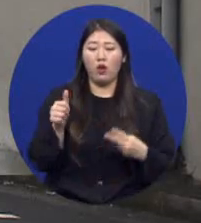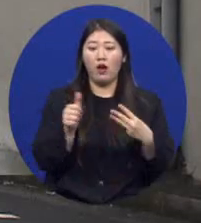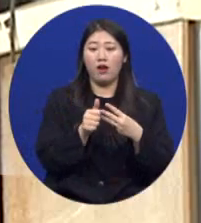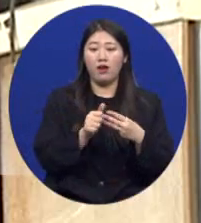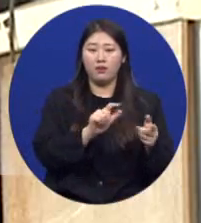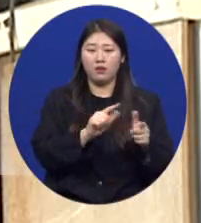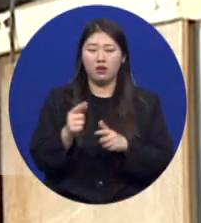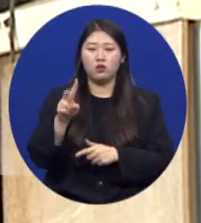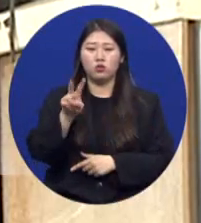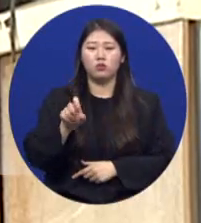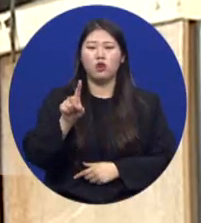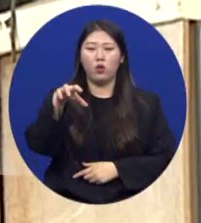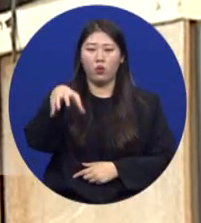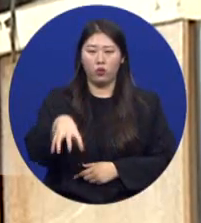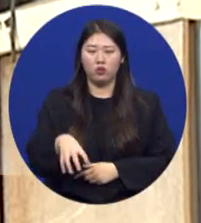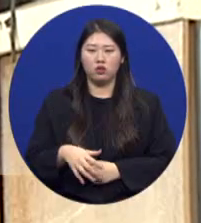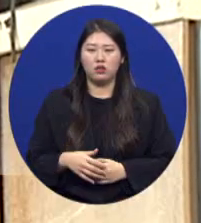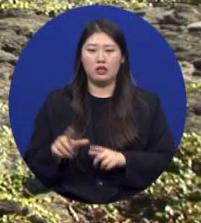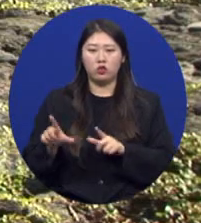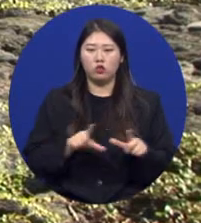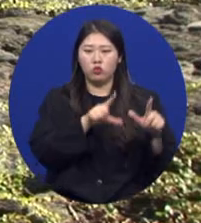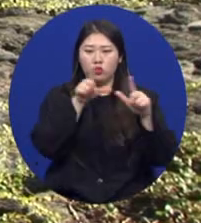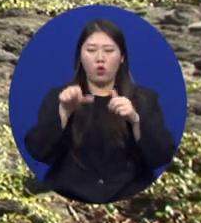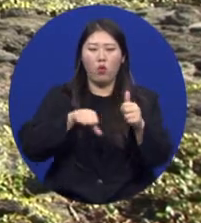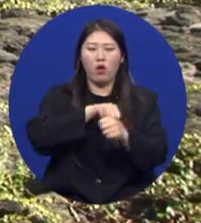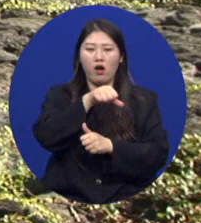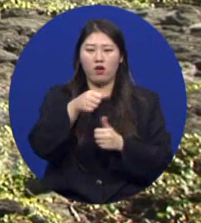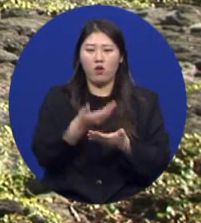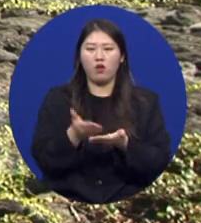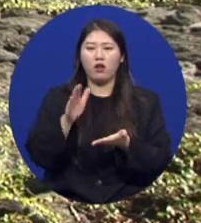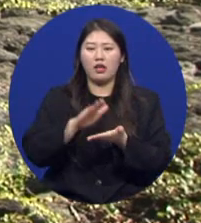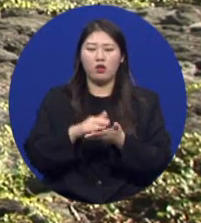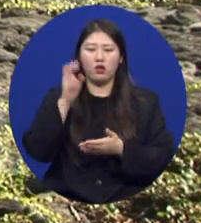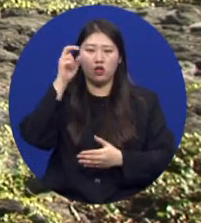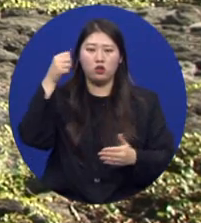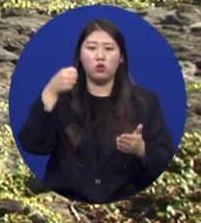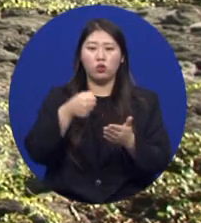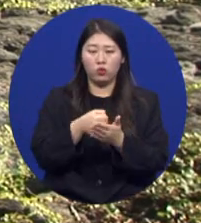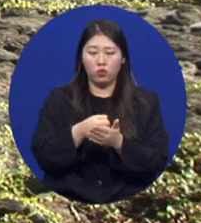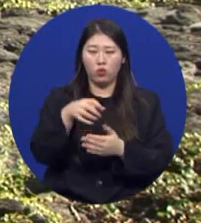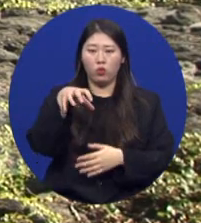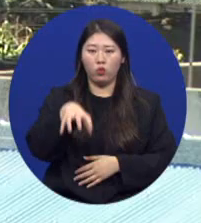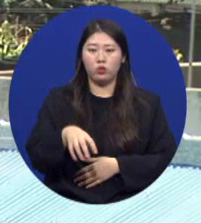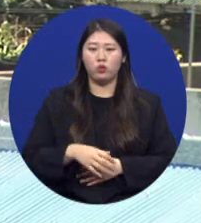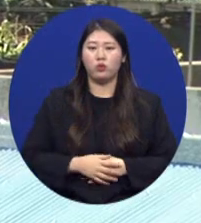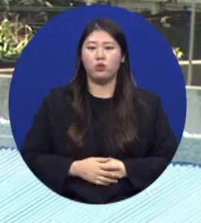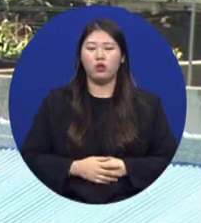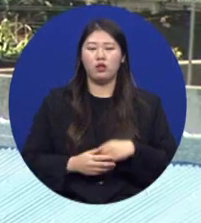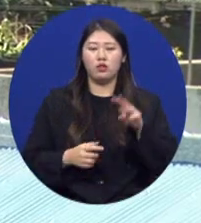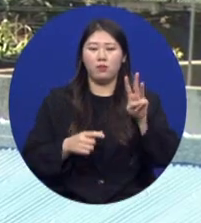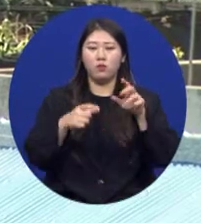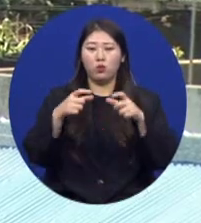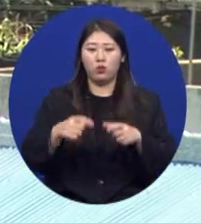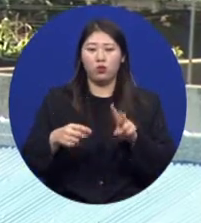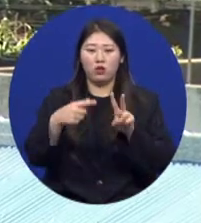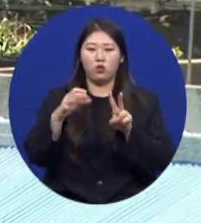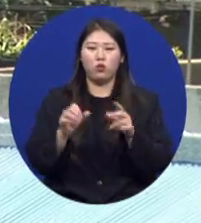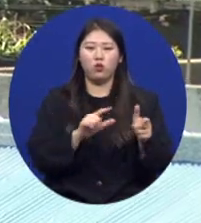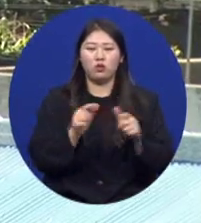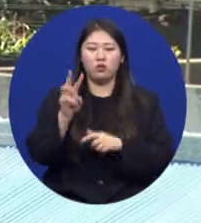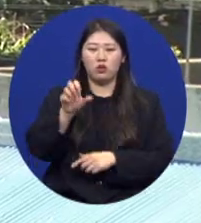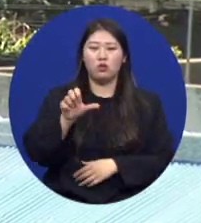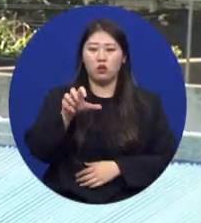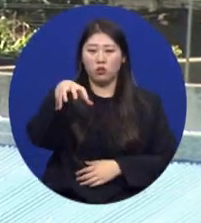등 21곳은 주거환경 개선사업 정비 예정 구역으로 1도 1동과 3도 2동 등